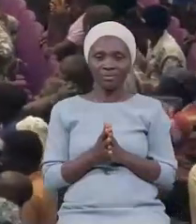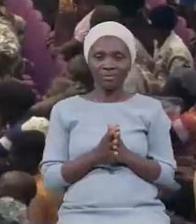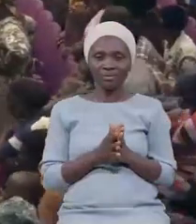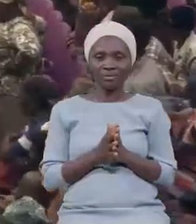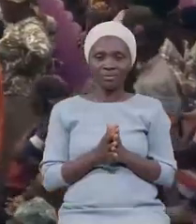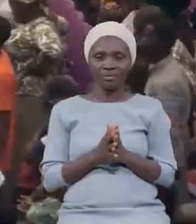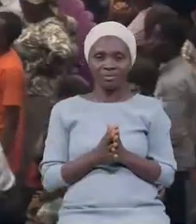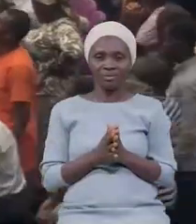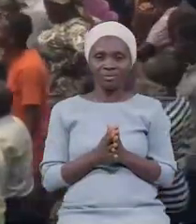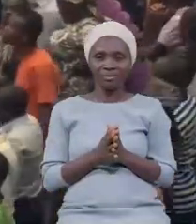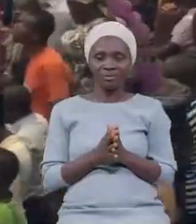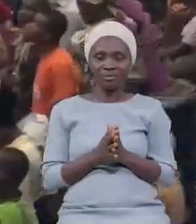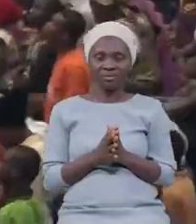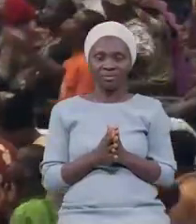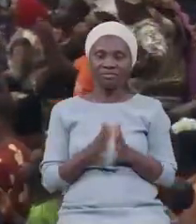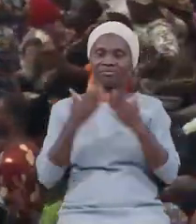Louez le Seigneur.